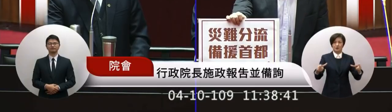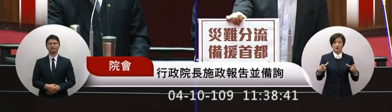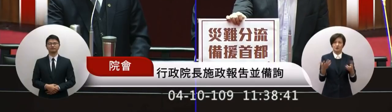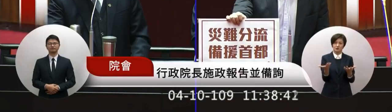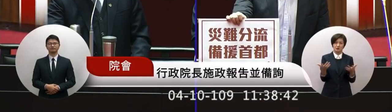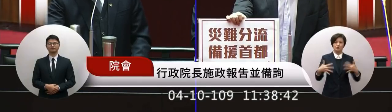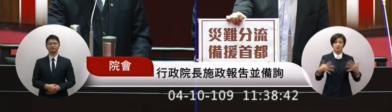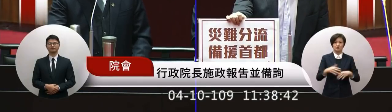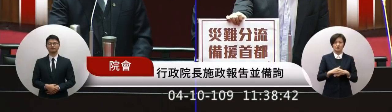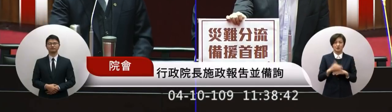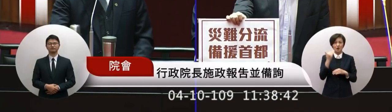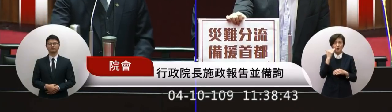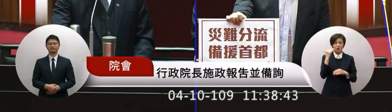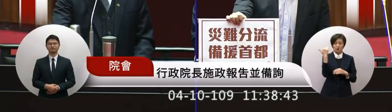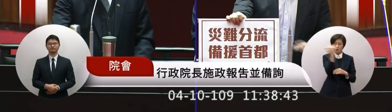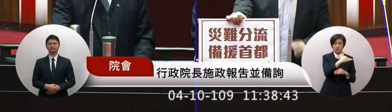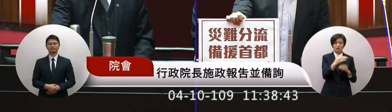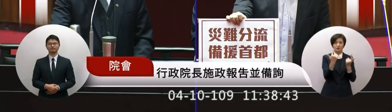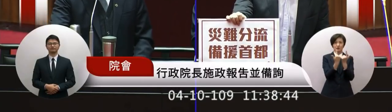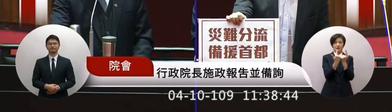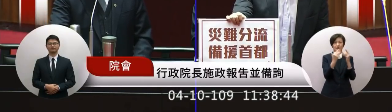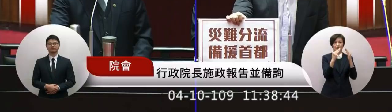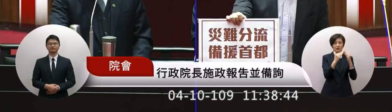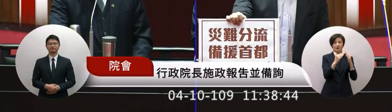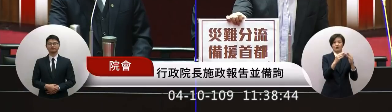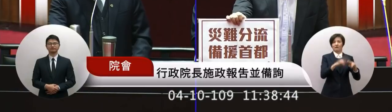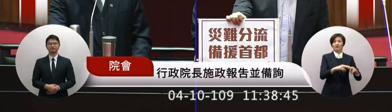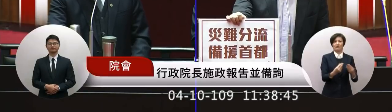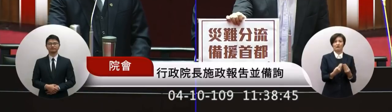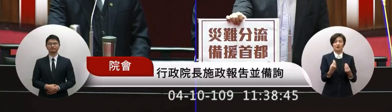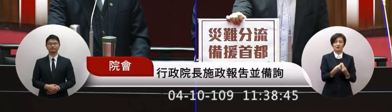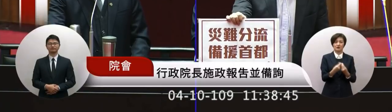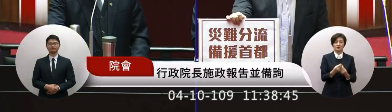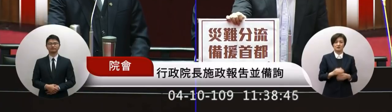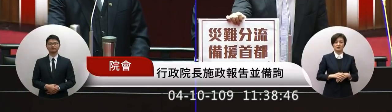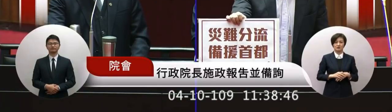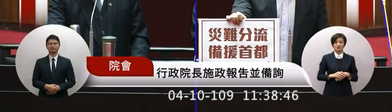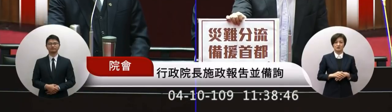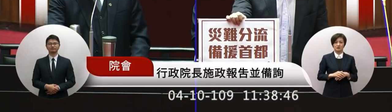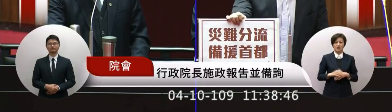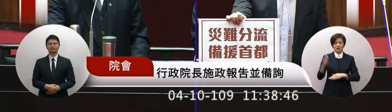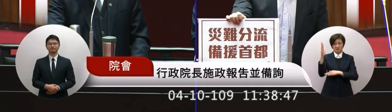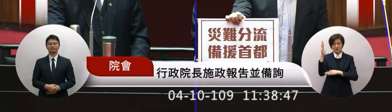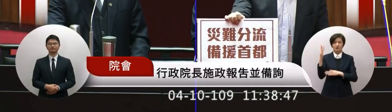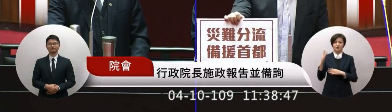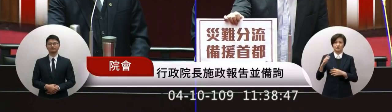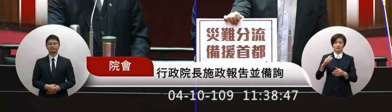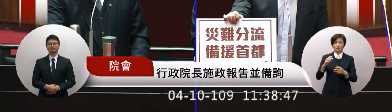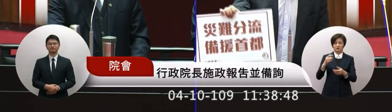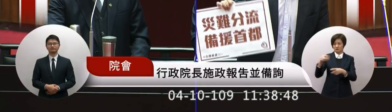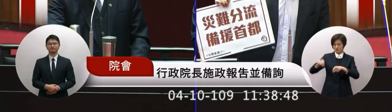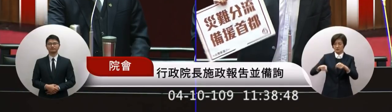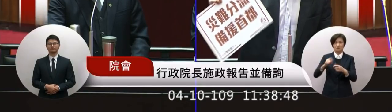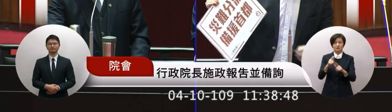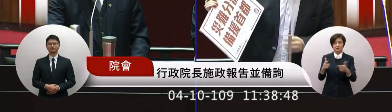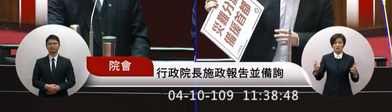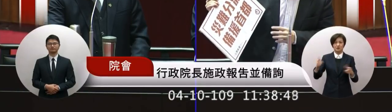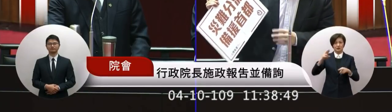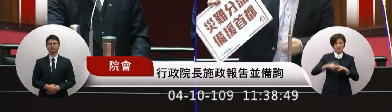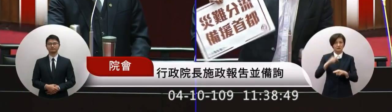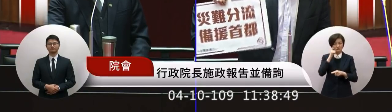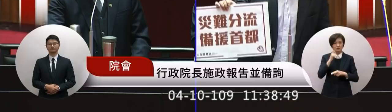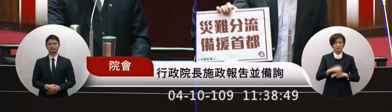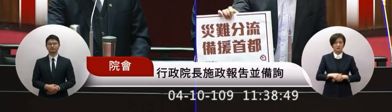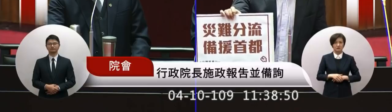阵，有可能。咱无法度来办公，那国家的机器袂当因为安尼来停落来。希望讲来研究看卖，是毋是有